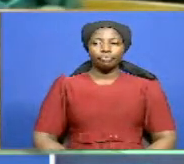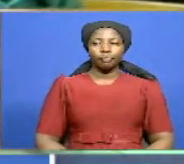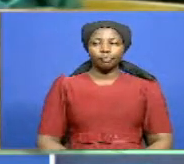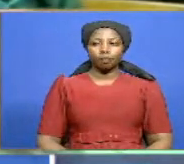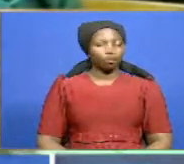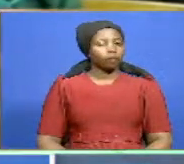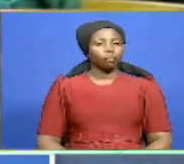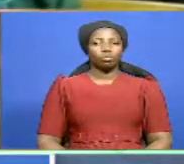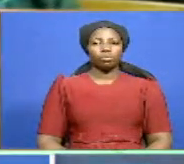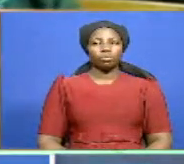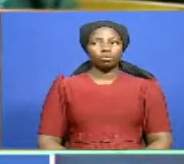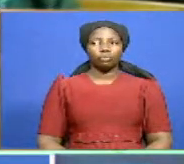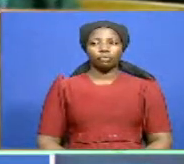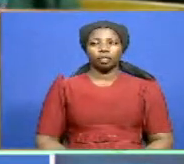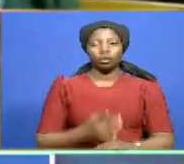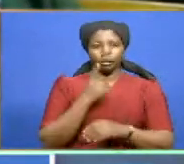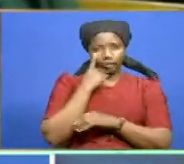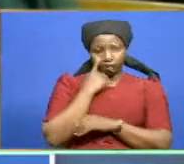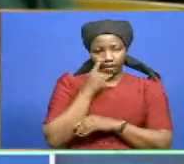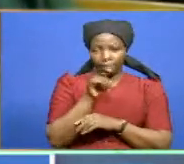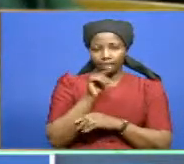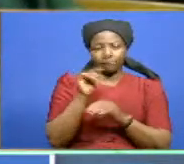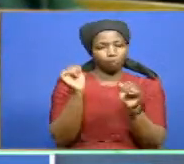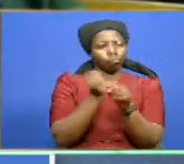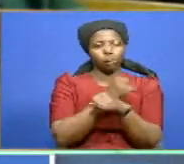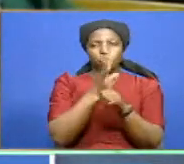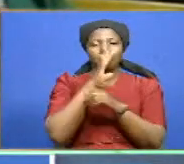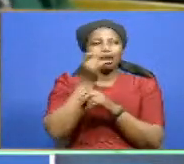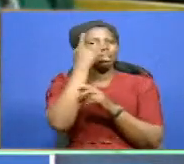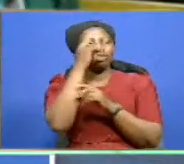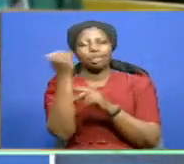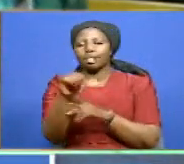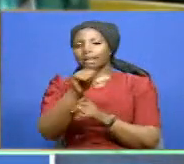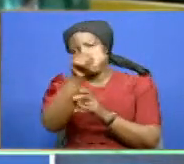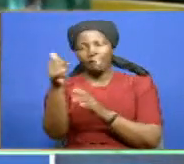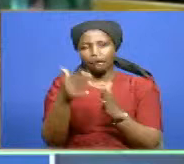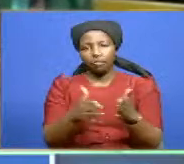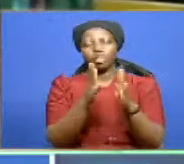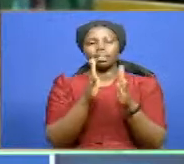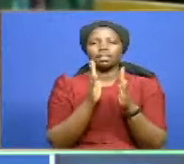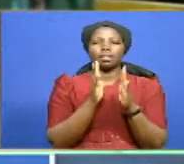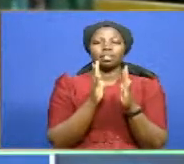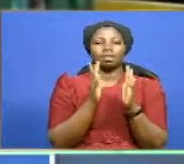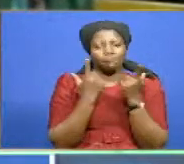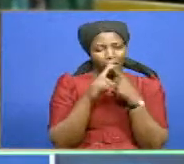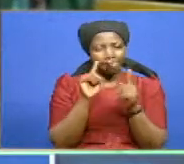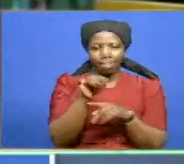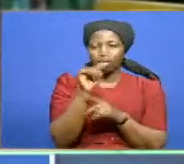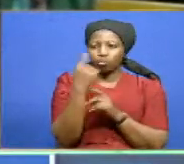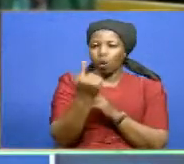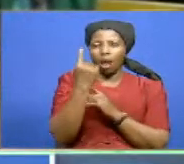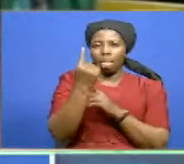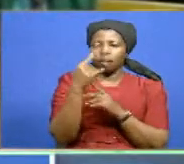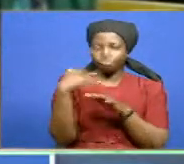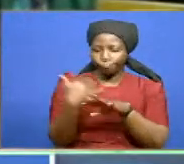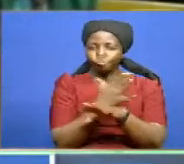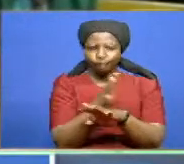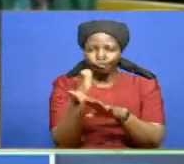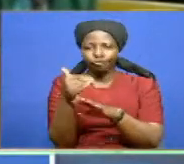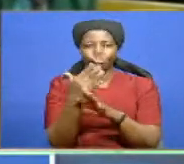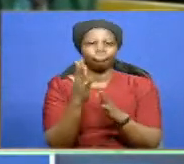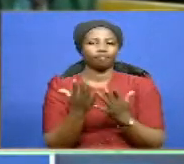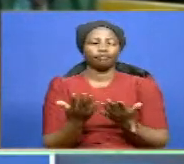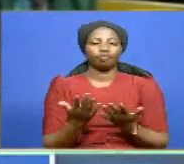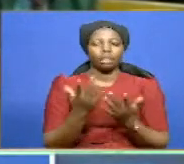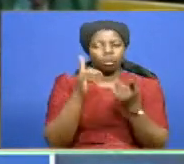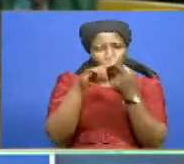So that one of these cannot be understood in any other context except that it was just a scheme